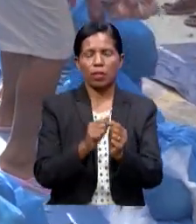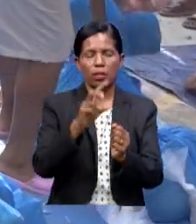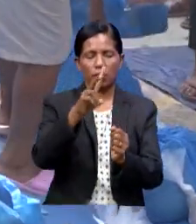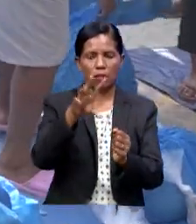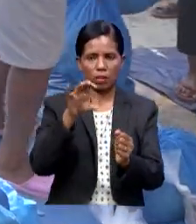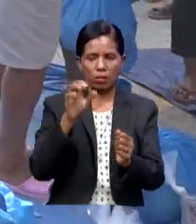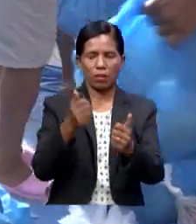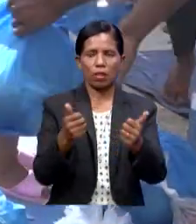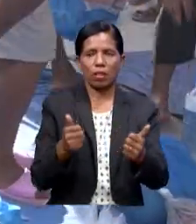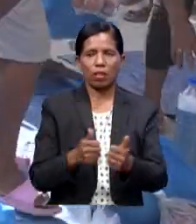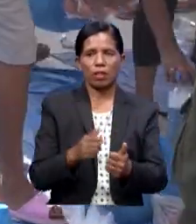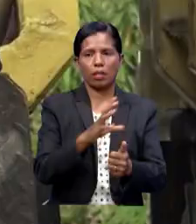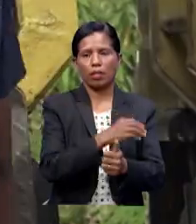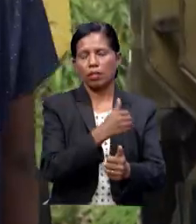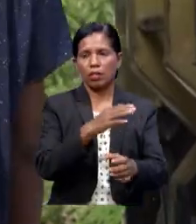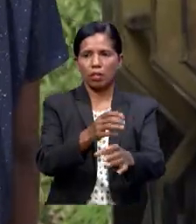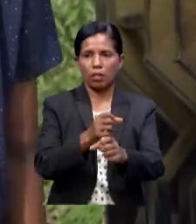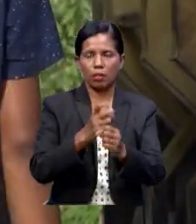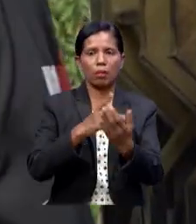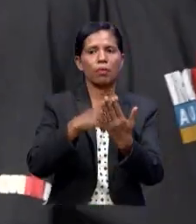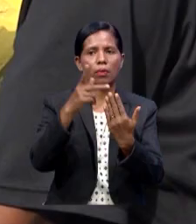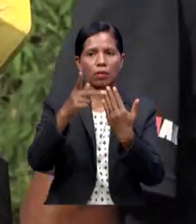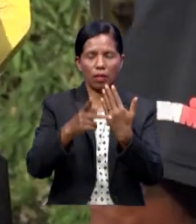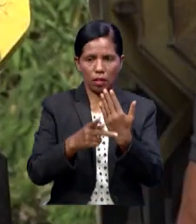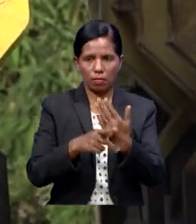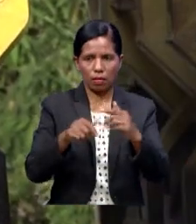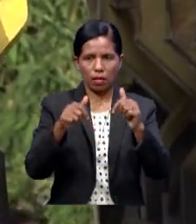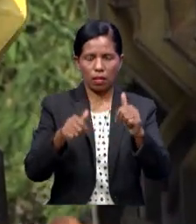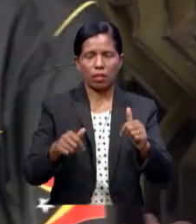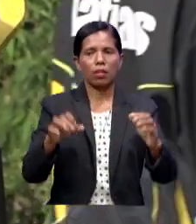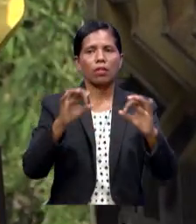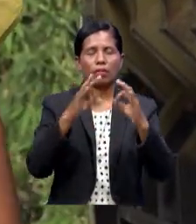iha aldeia mota ulung maksimu programa sista basic ane no